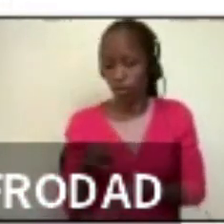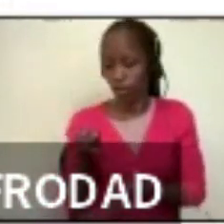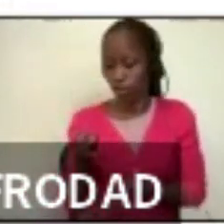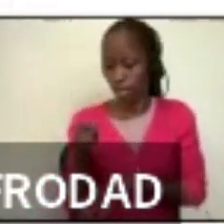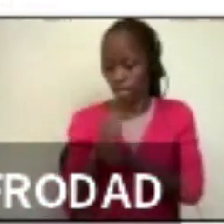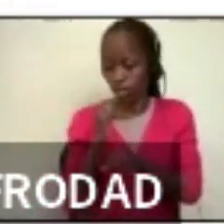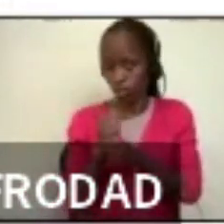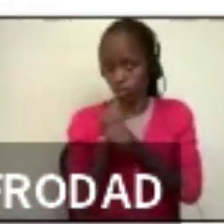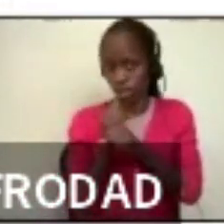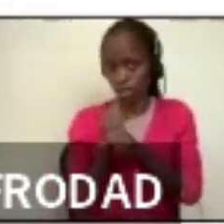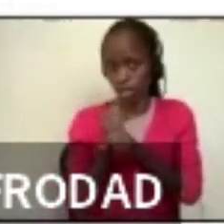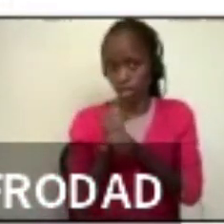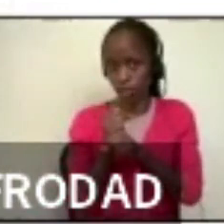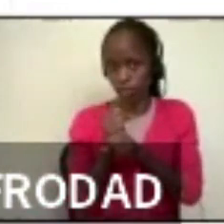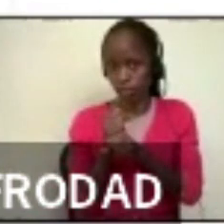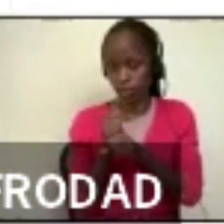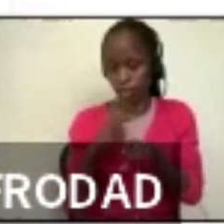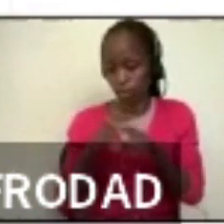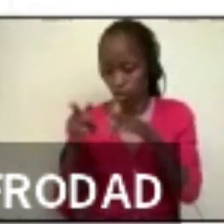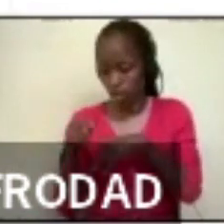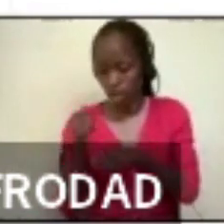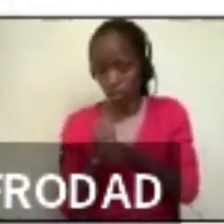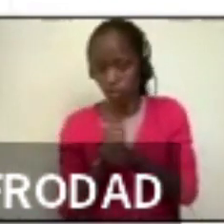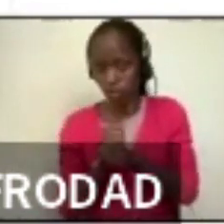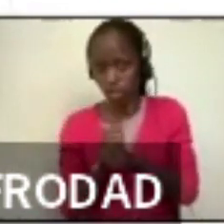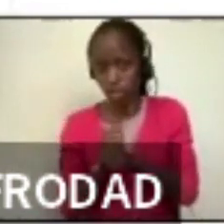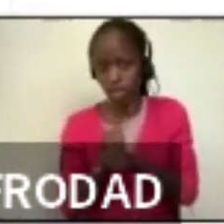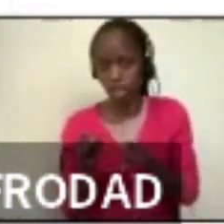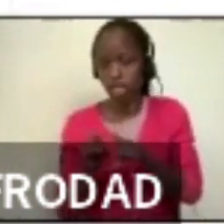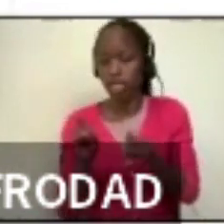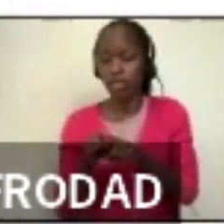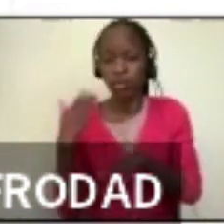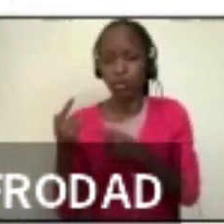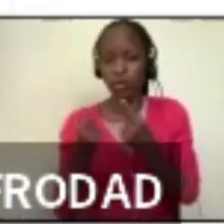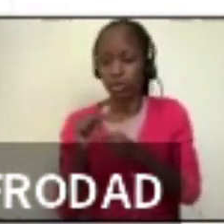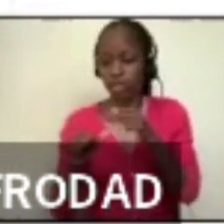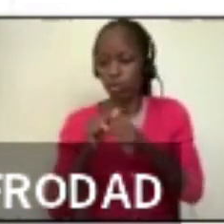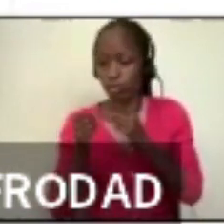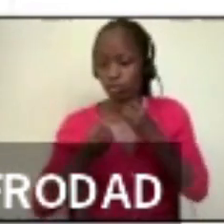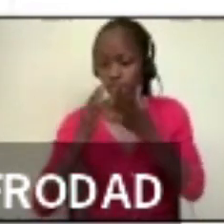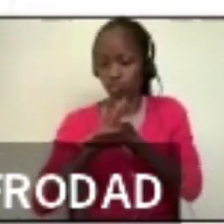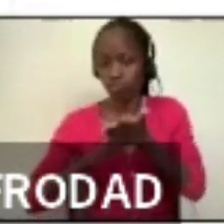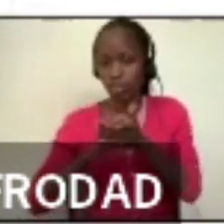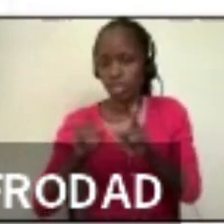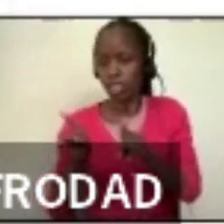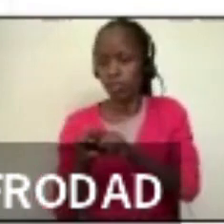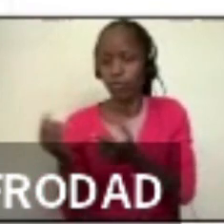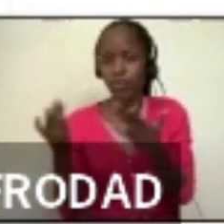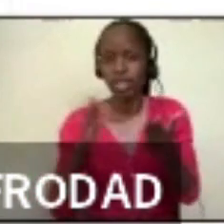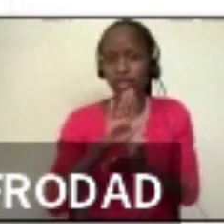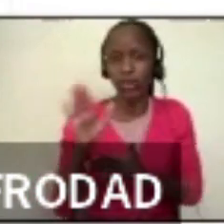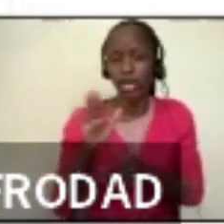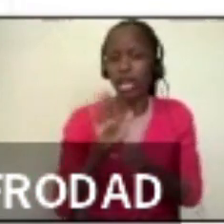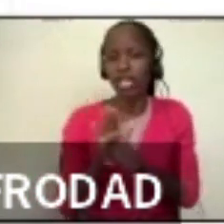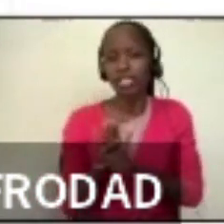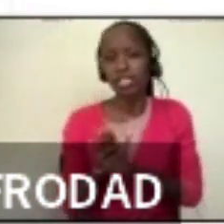avec ICIG, vous savez, il parle de base de données. Il ne vous donne pas un énorme document avec tout écrit dessus. La base de données,